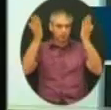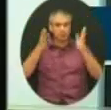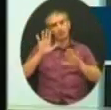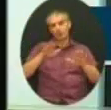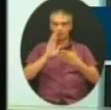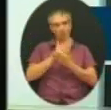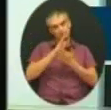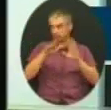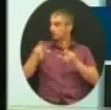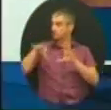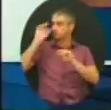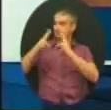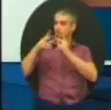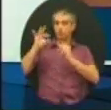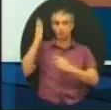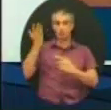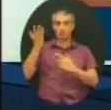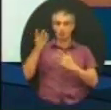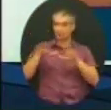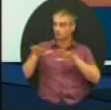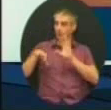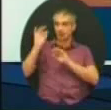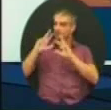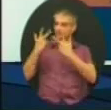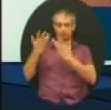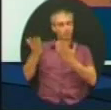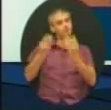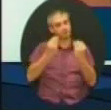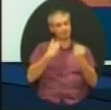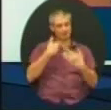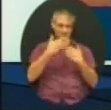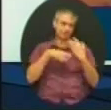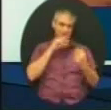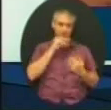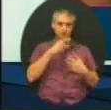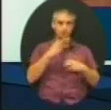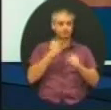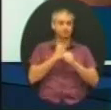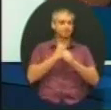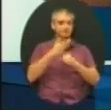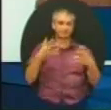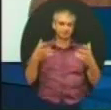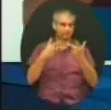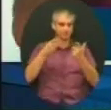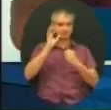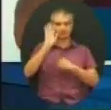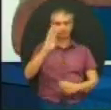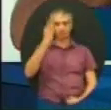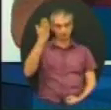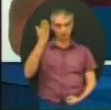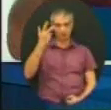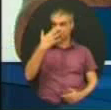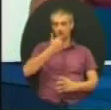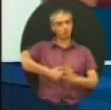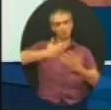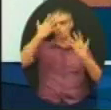ממשלה. הממשלה נבחרה על ידי הציבור. עושים כנס. הממשלה נבחרה על ידי הציבור. תדעי לסיים לדבר. יעשו כנס למען נתניהו, וכמה הוא